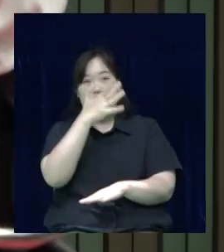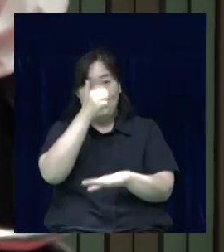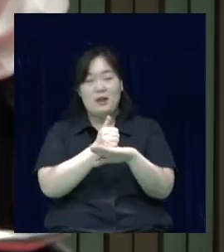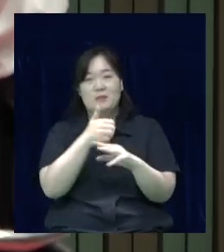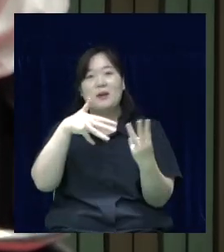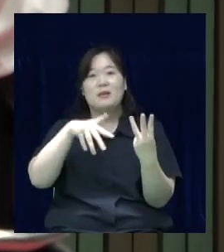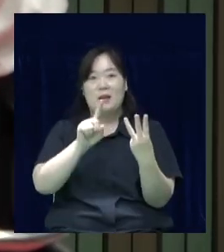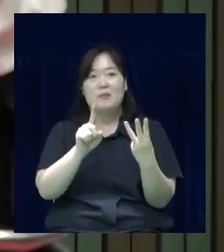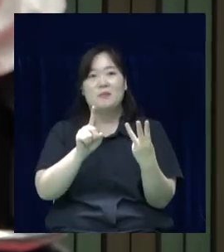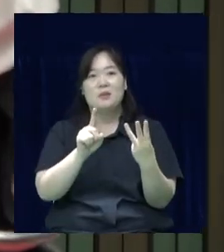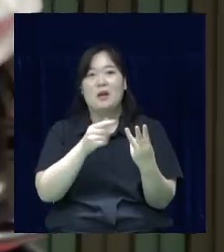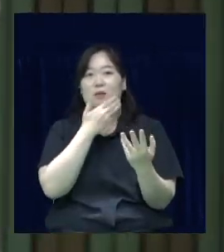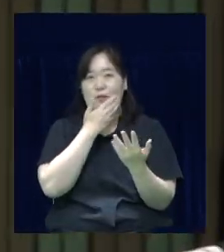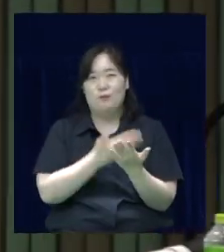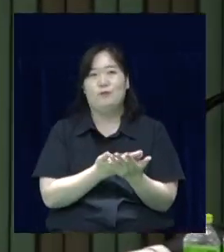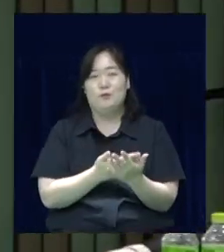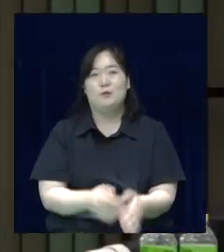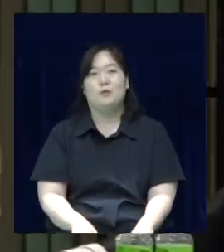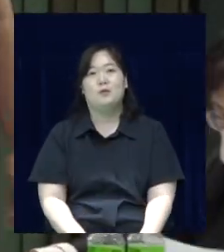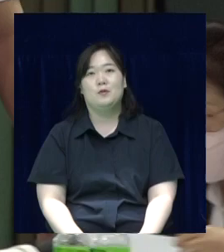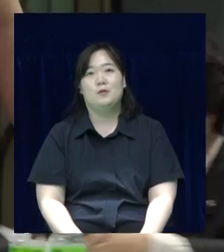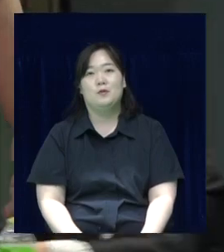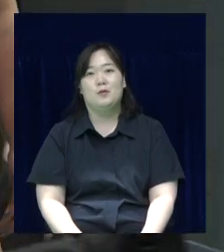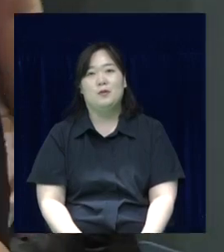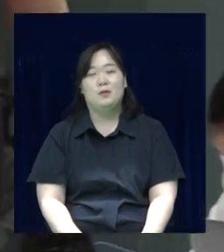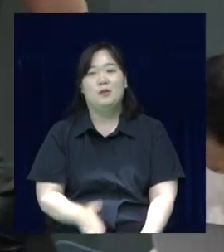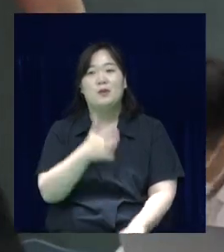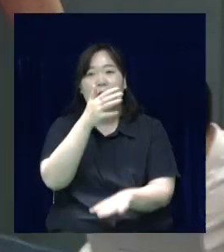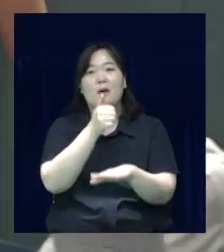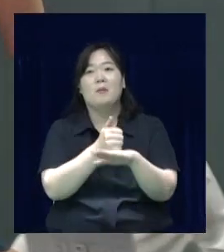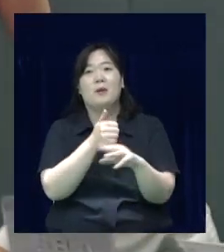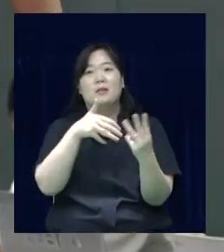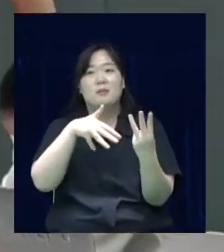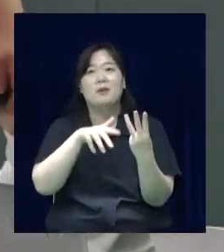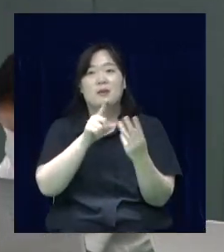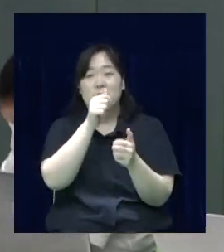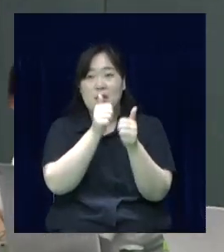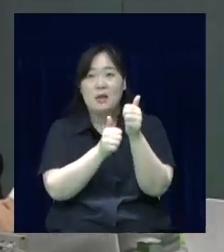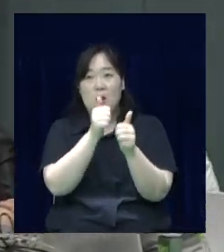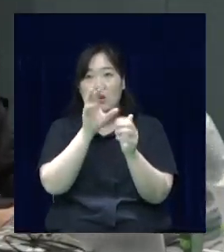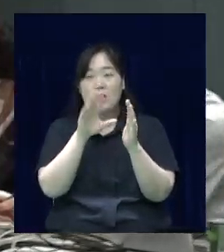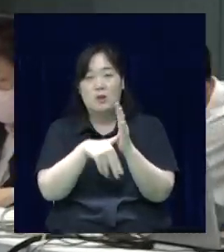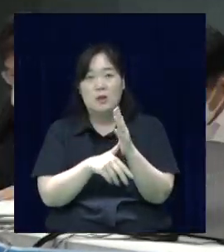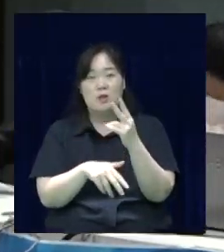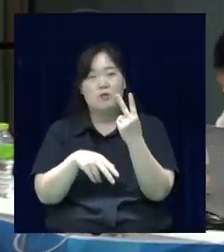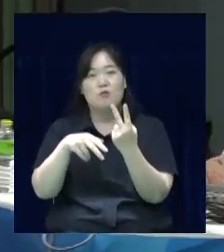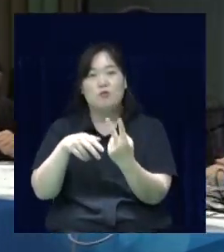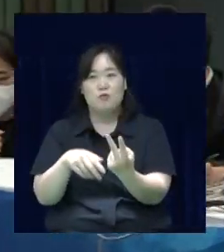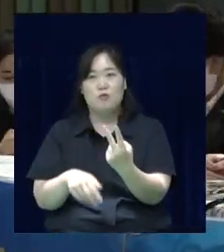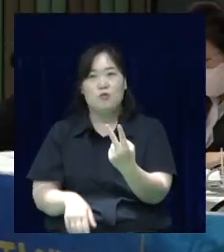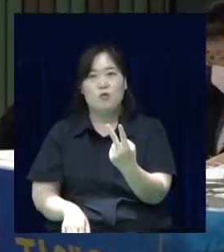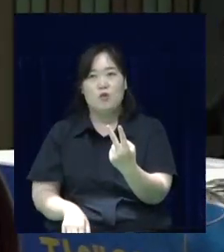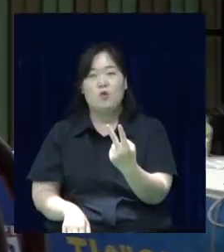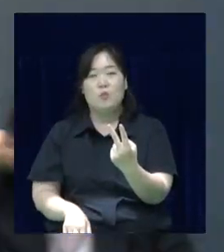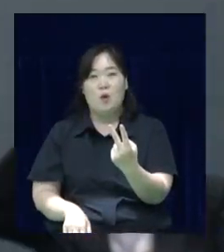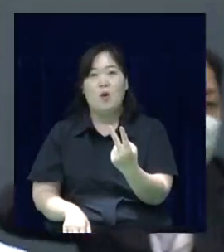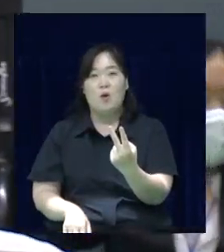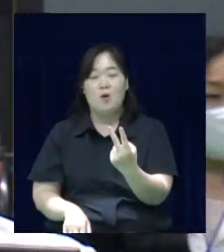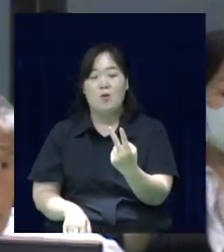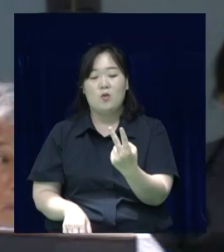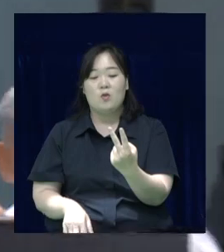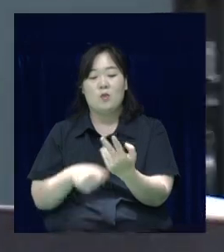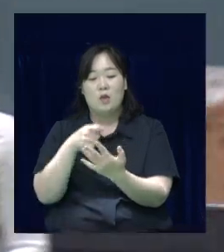3차 시도 또 굉장히 중요하겠네요. 이제 선수들. 마지막 그 경기에서는 우리가 두 번의 기록 변경이 가능합니다. 네.